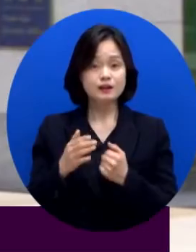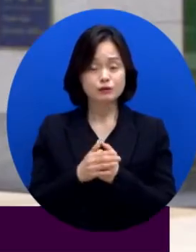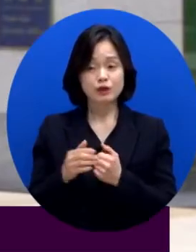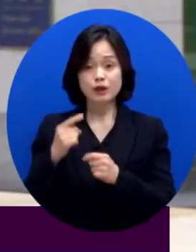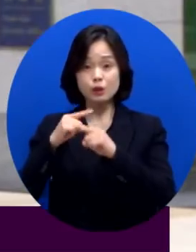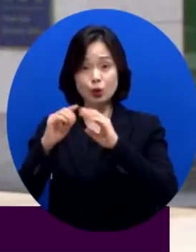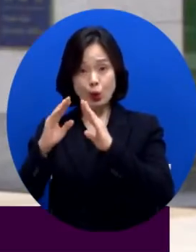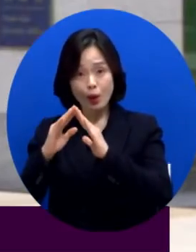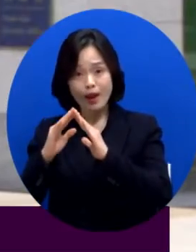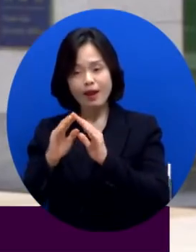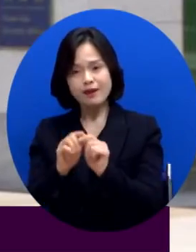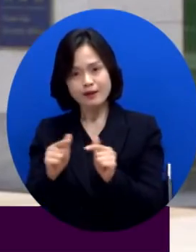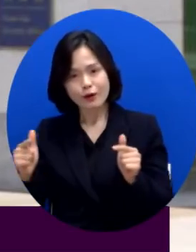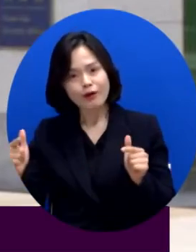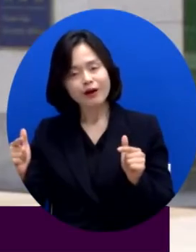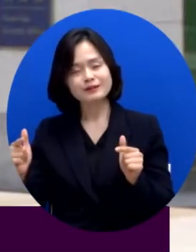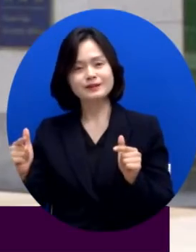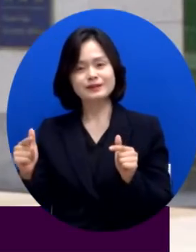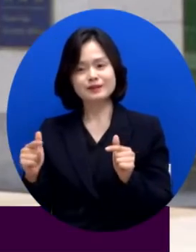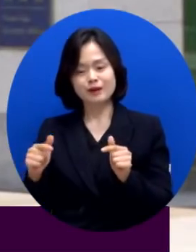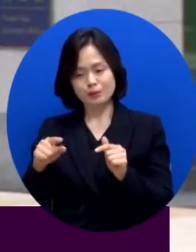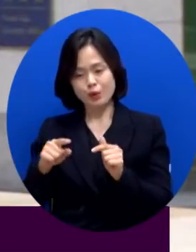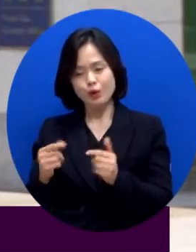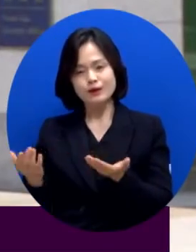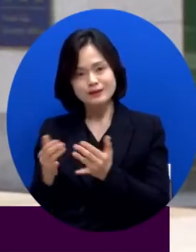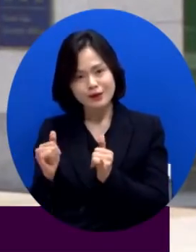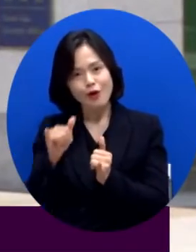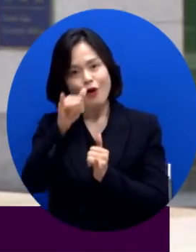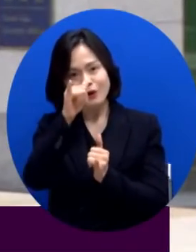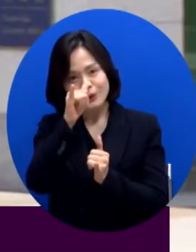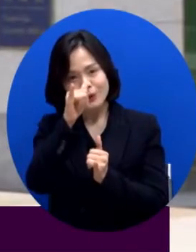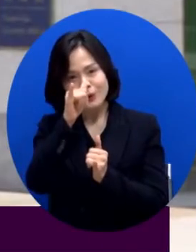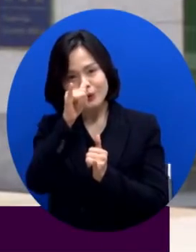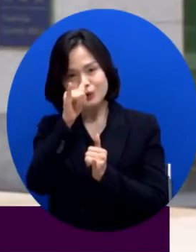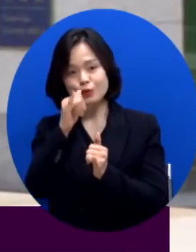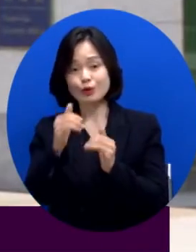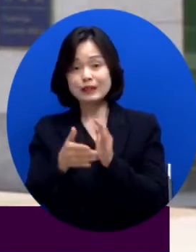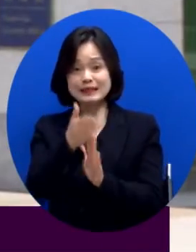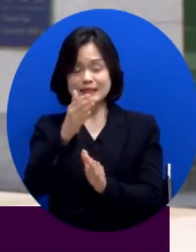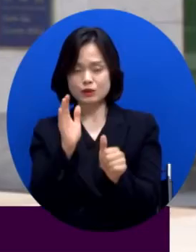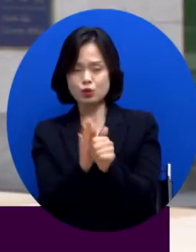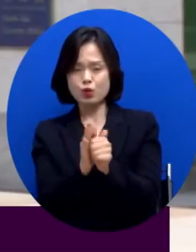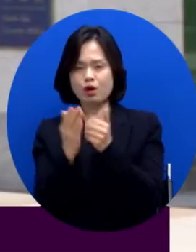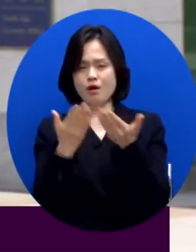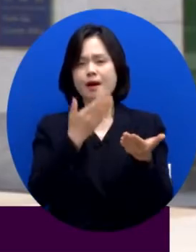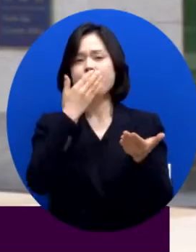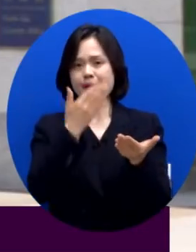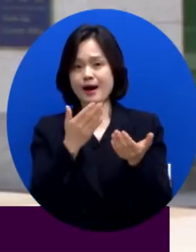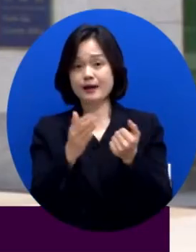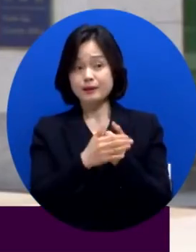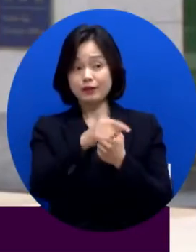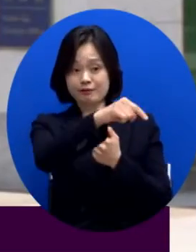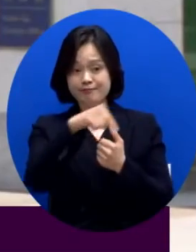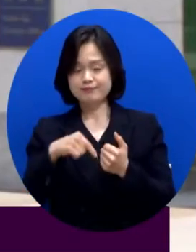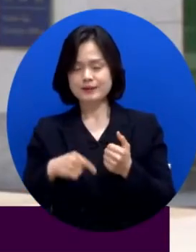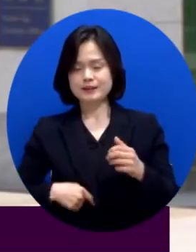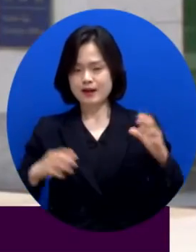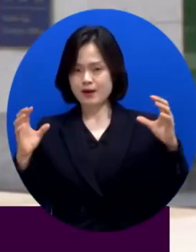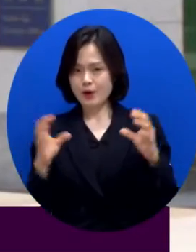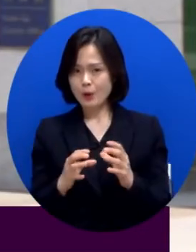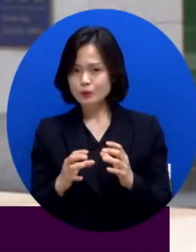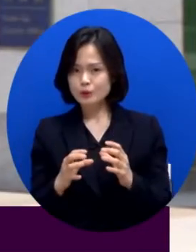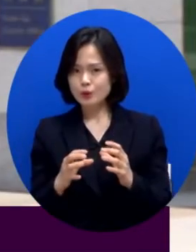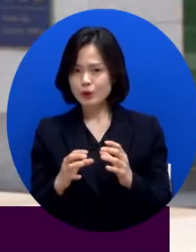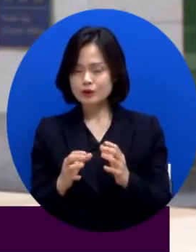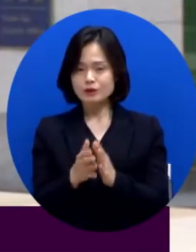시설이라든지 이런 인적 자원들이 인프라가 많지 않습니까? 그래서 시와 교회가 그런 걸 잘 협조해가지고 시민에게 유익한 정책들이